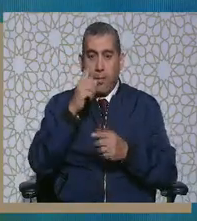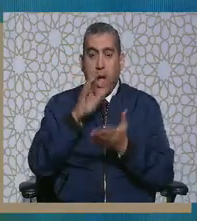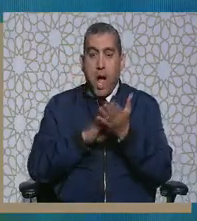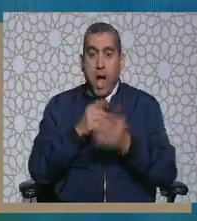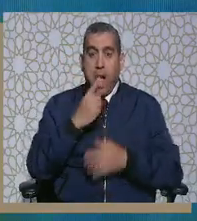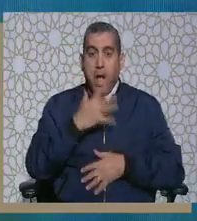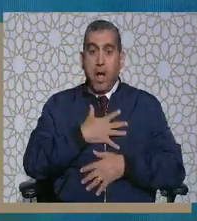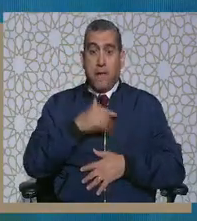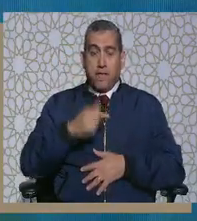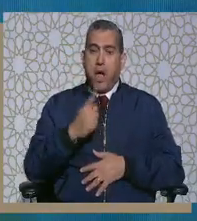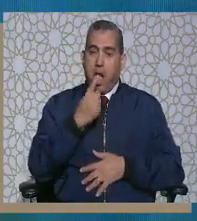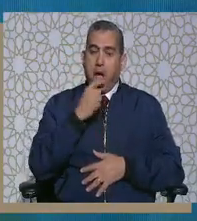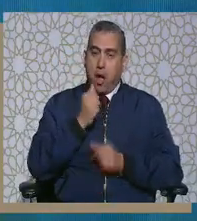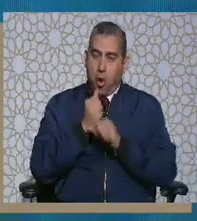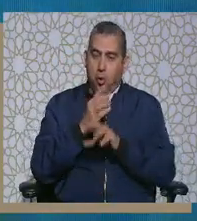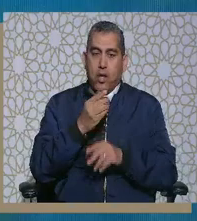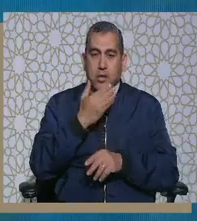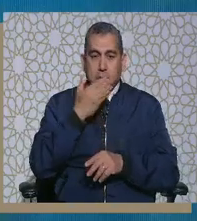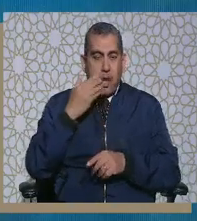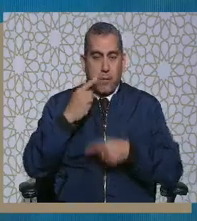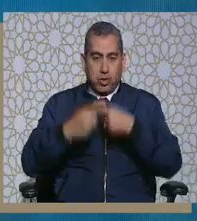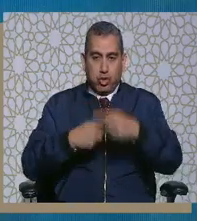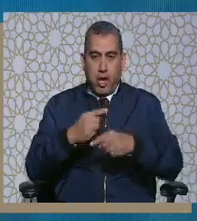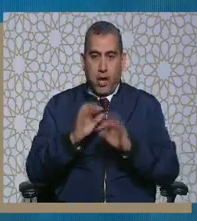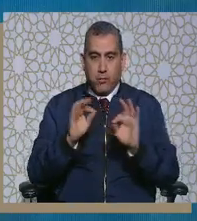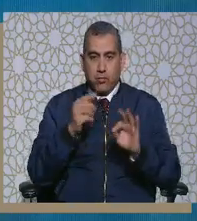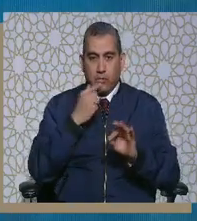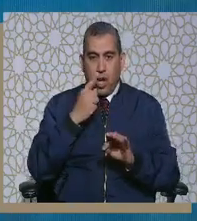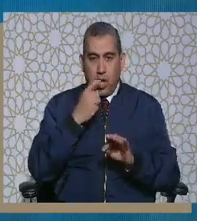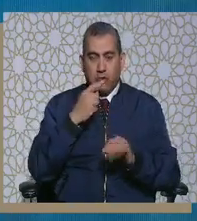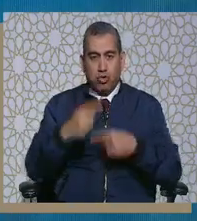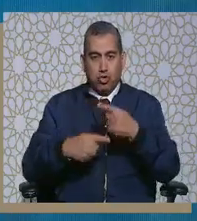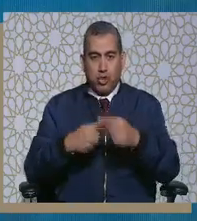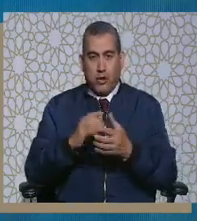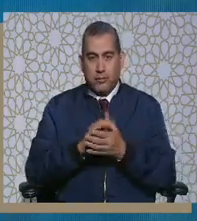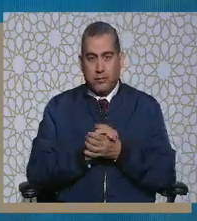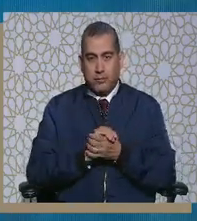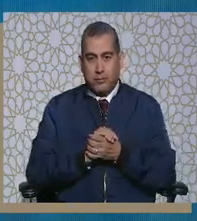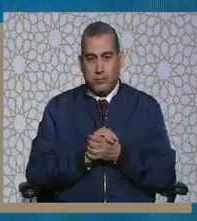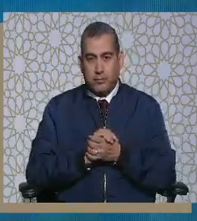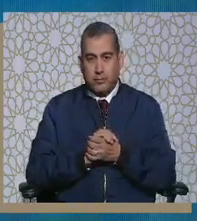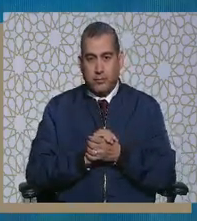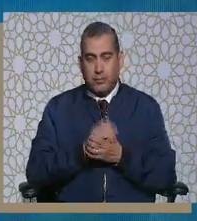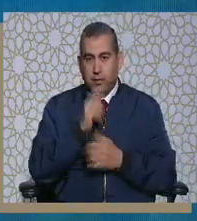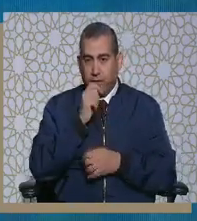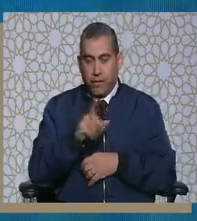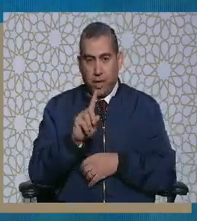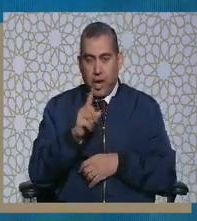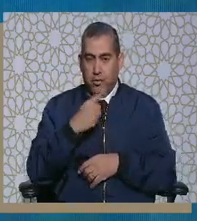يفطره، فبيبقى كده لو حد استعمل بخاخه الرب دوت مش هيكون مفطر بالنسبه له.